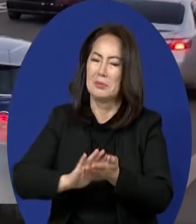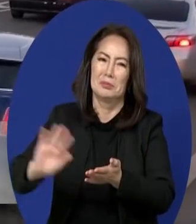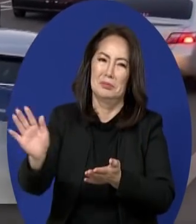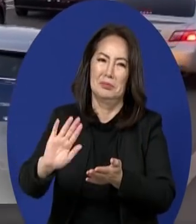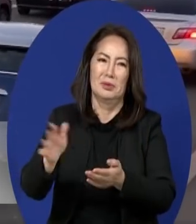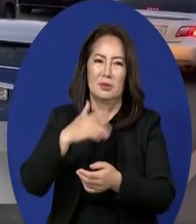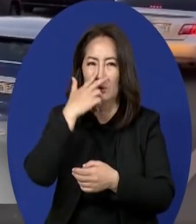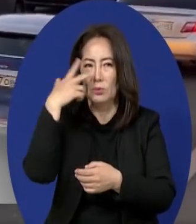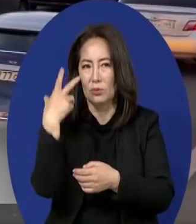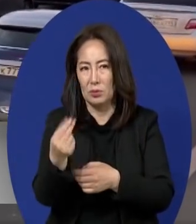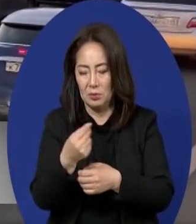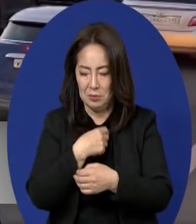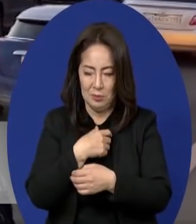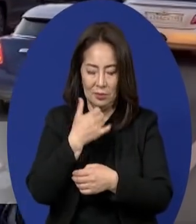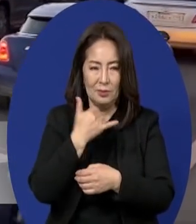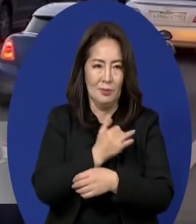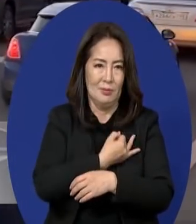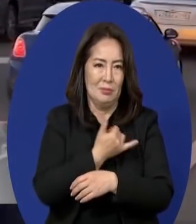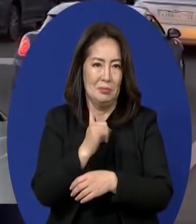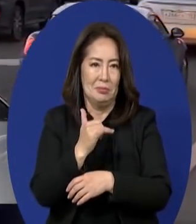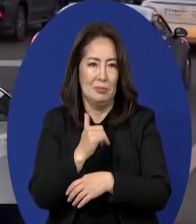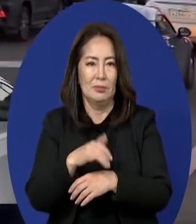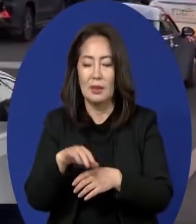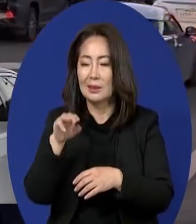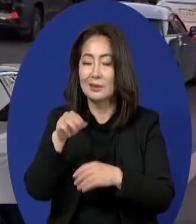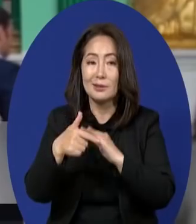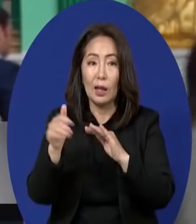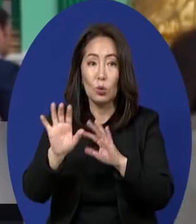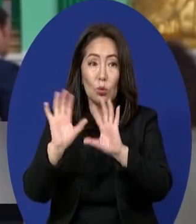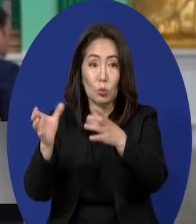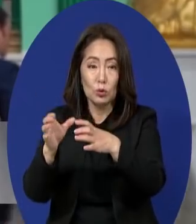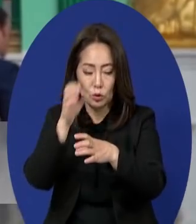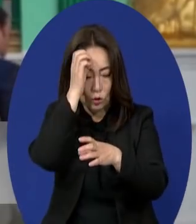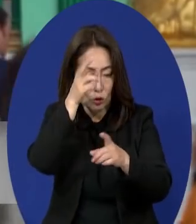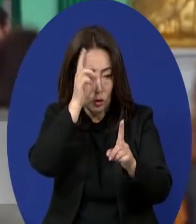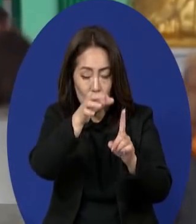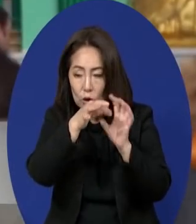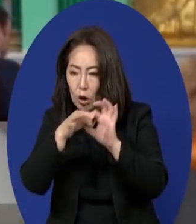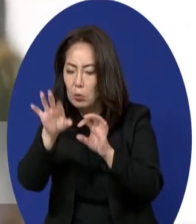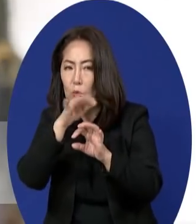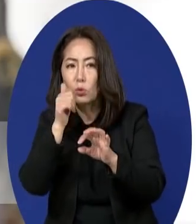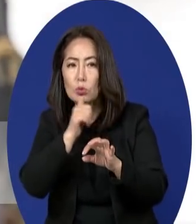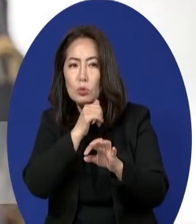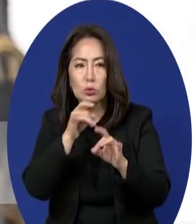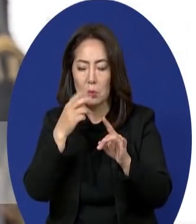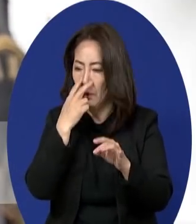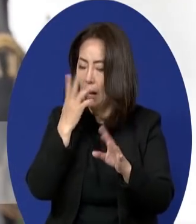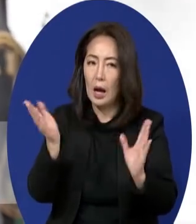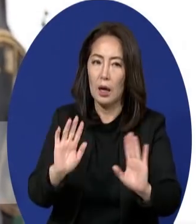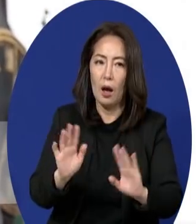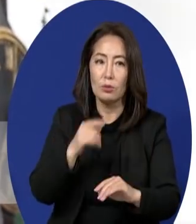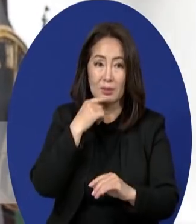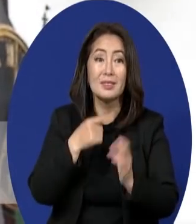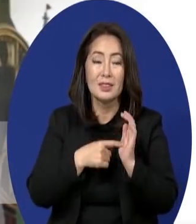мэдээллийн үнэн бодит хэсгэд эргэлзэж байна. Бид татваргүй бүсэд ерөнхийлөгч болон түүний тойрон хүрээлэгчдийн ямар ч нууц хөрөнгийг одоогоор олж хараагүй гэж